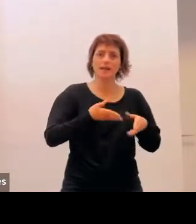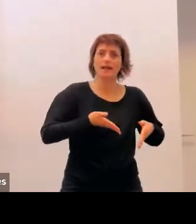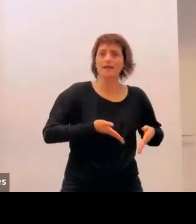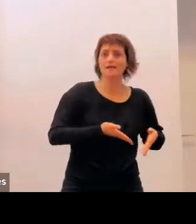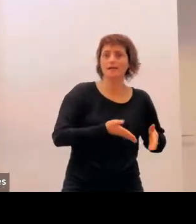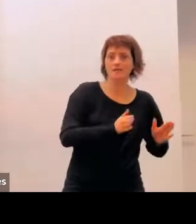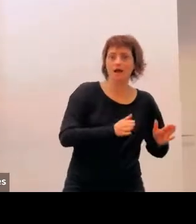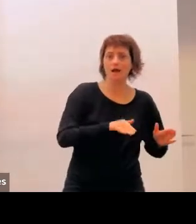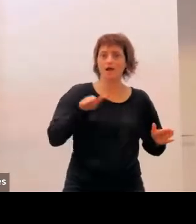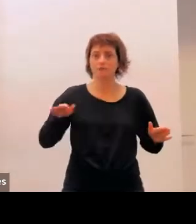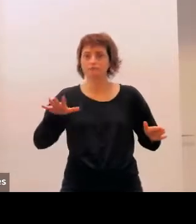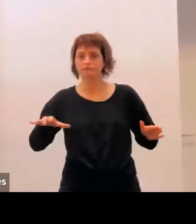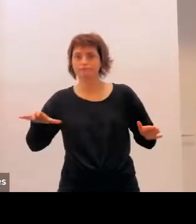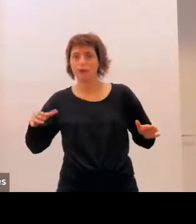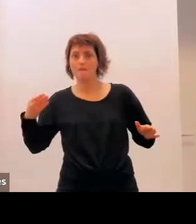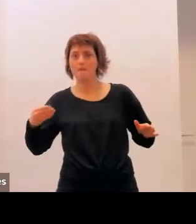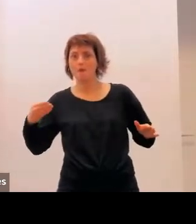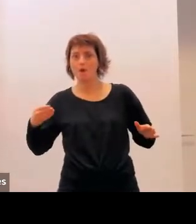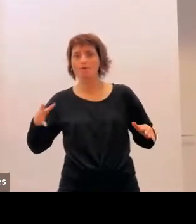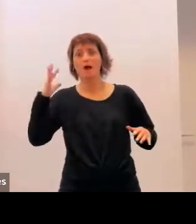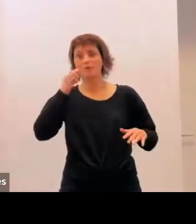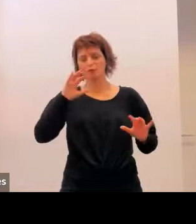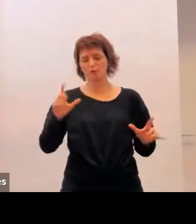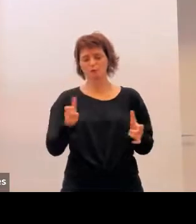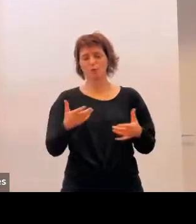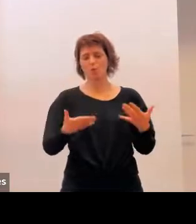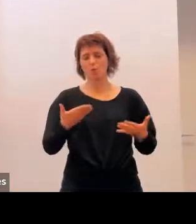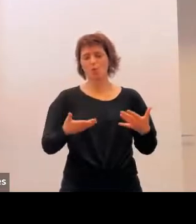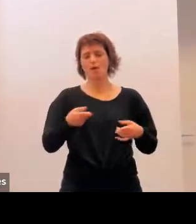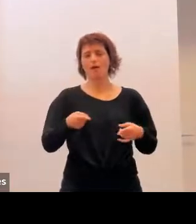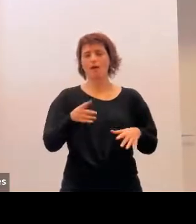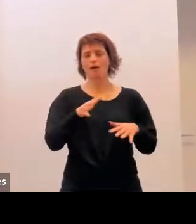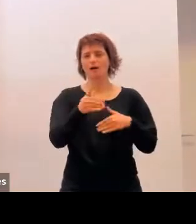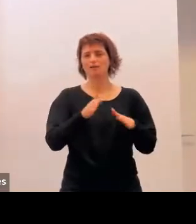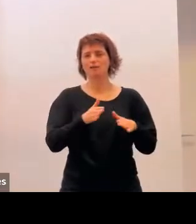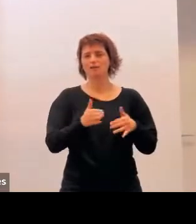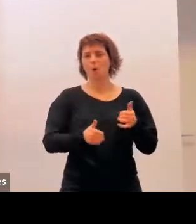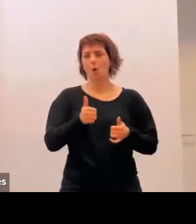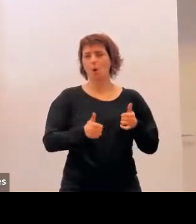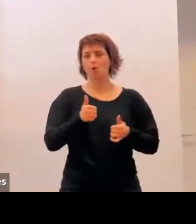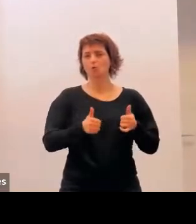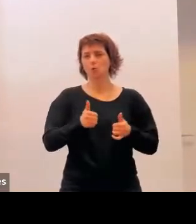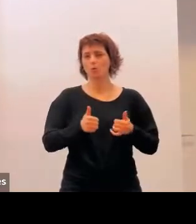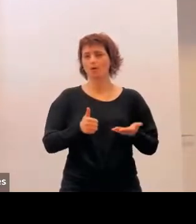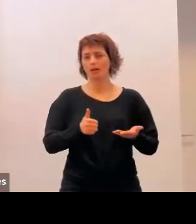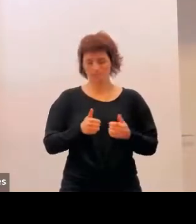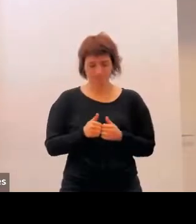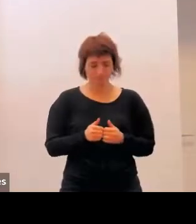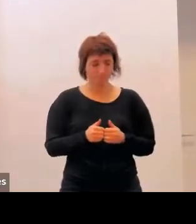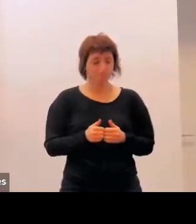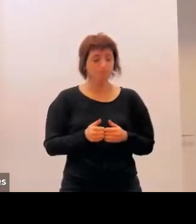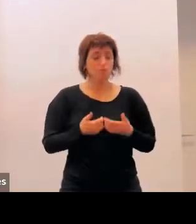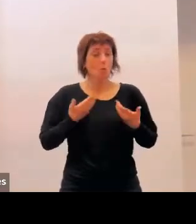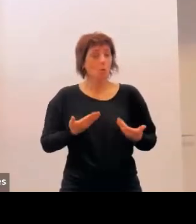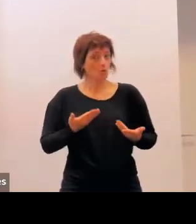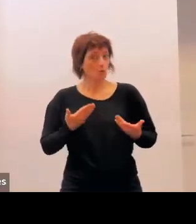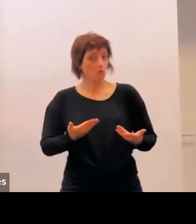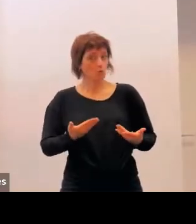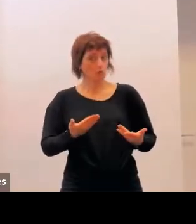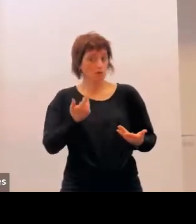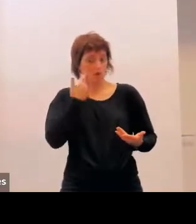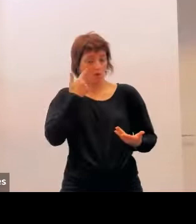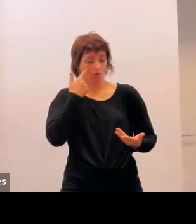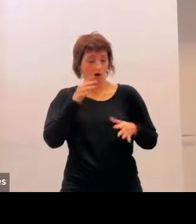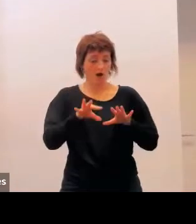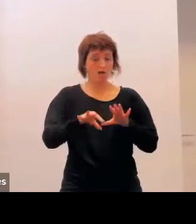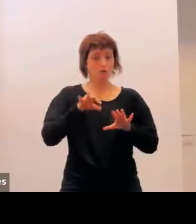comme secteur en jeu il y a plus de 30 ans et où chacune et chacun aujourd'hui peut mesurer les choix qui